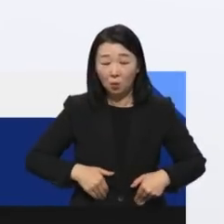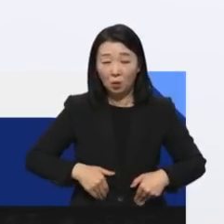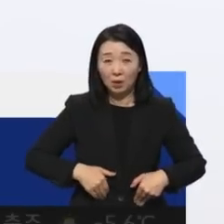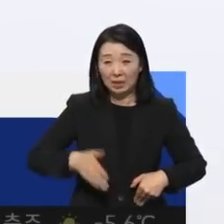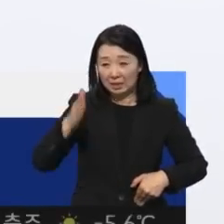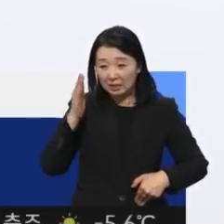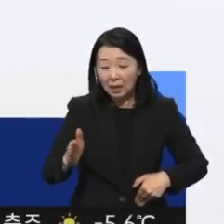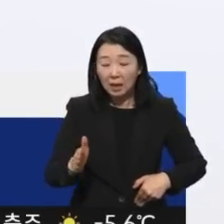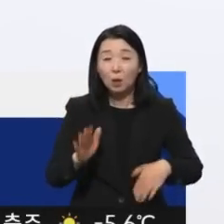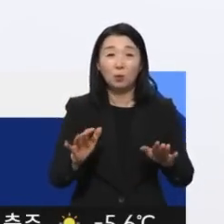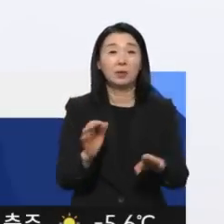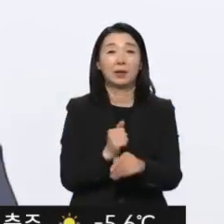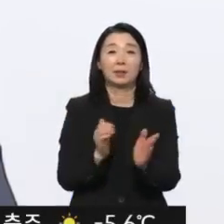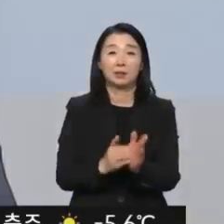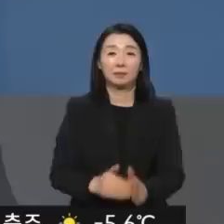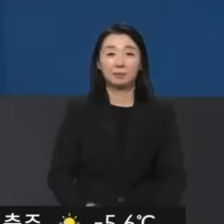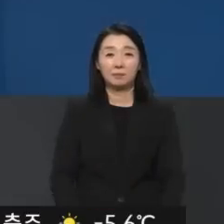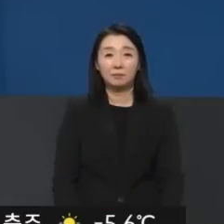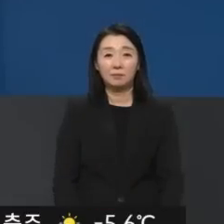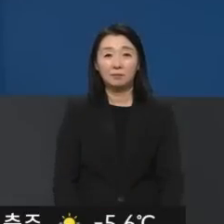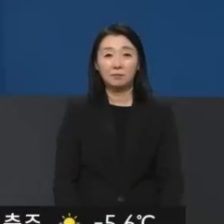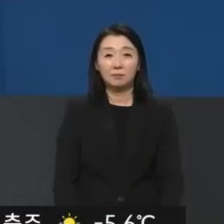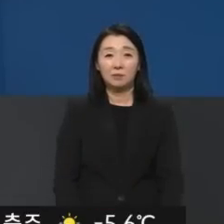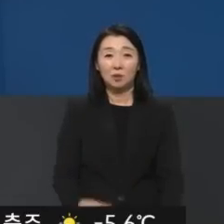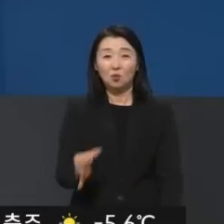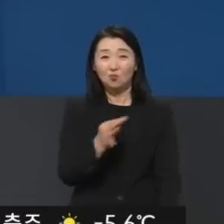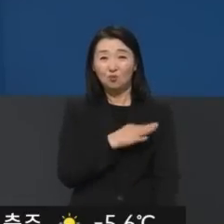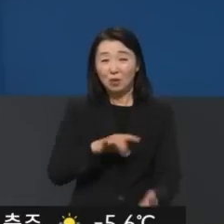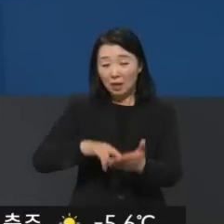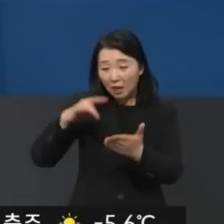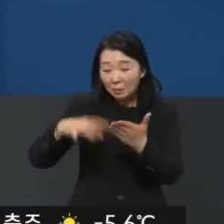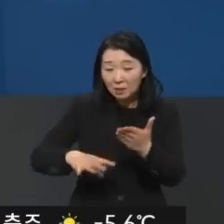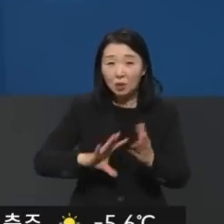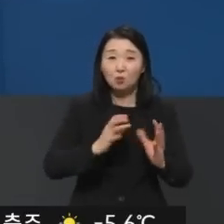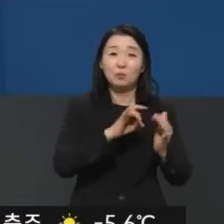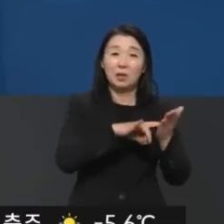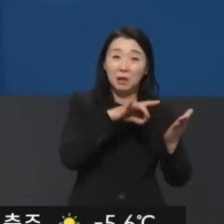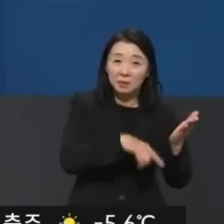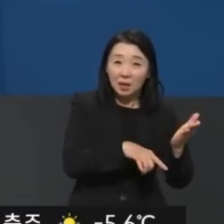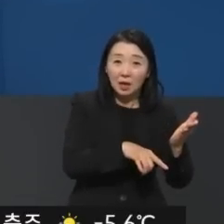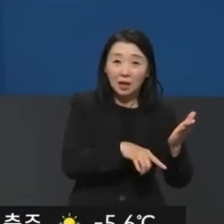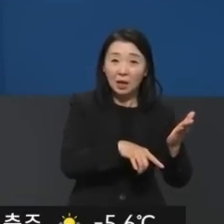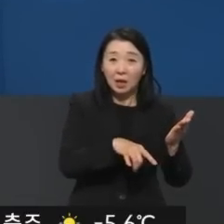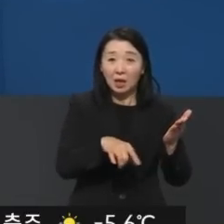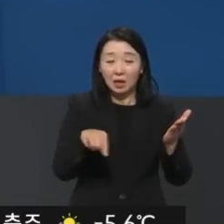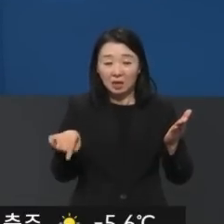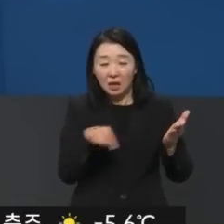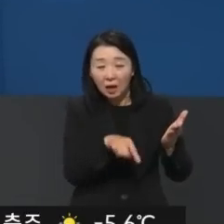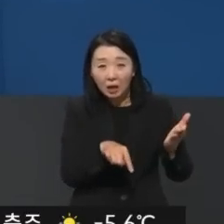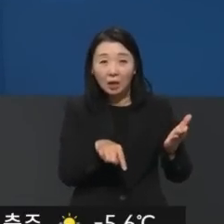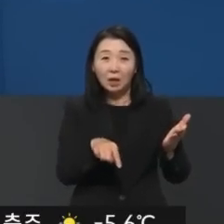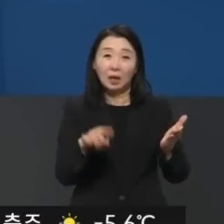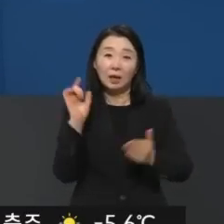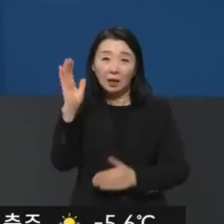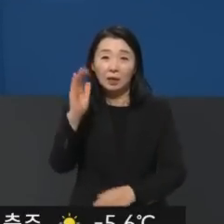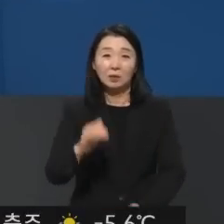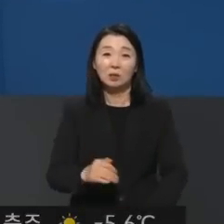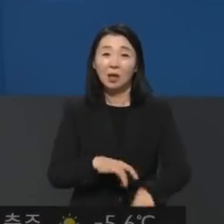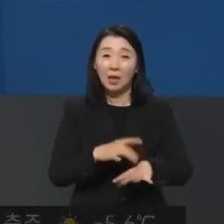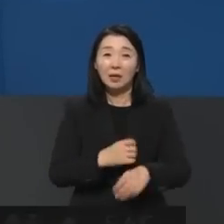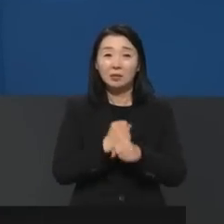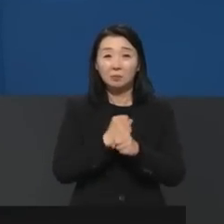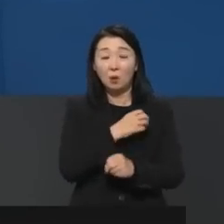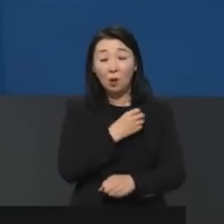분명히 오늘까지입니다. 네, 초부자 감세 대 국민 감세 이 프레임을 강조하고 있는데요. 여기서 핵심은